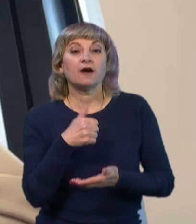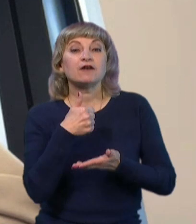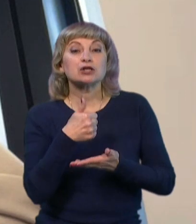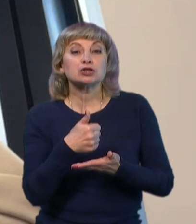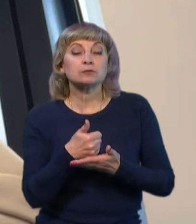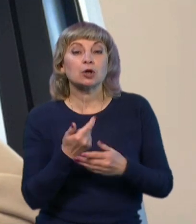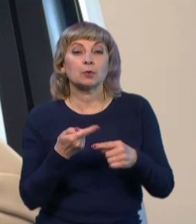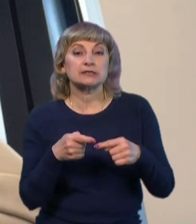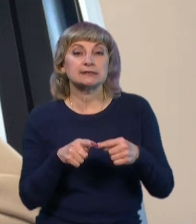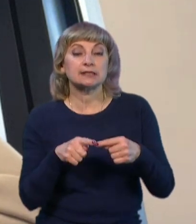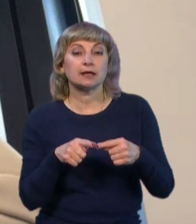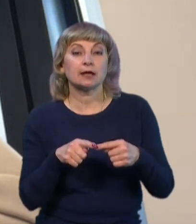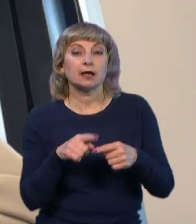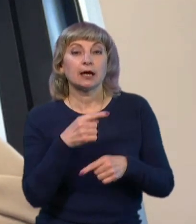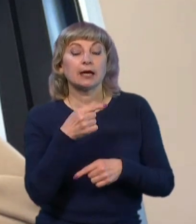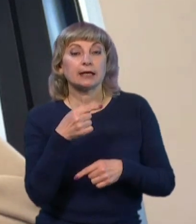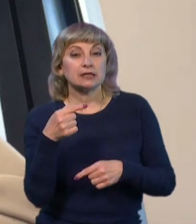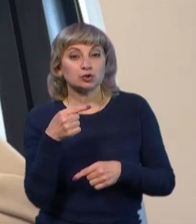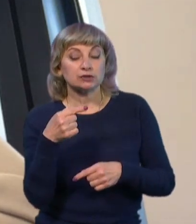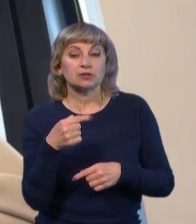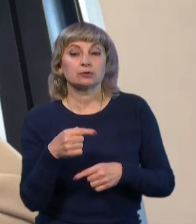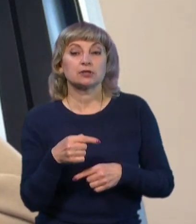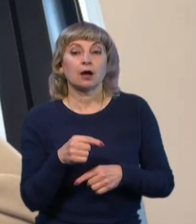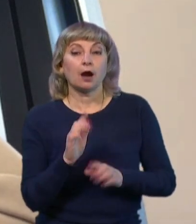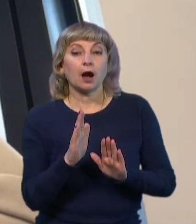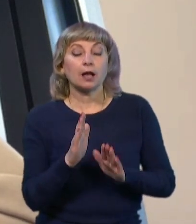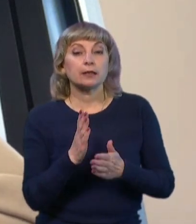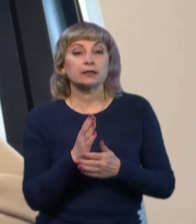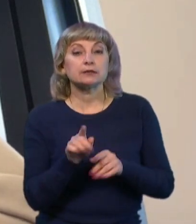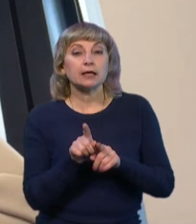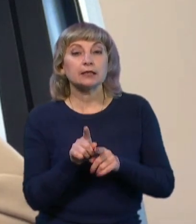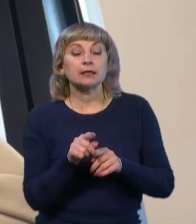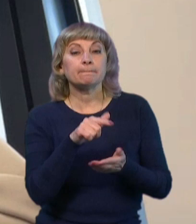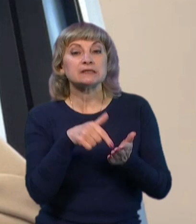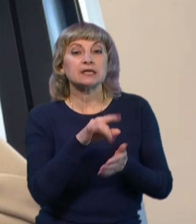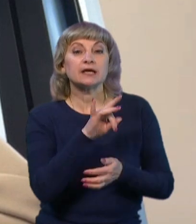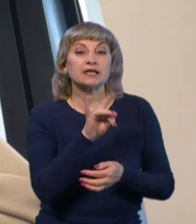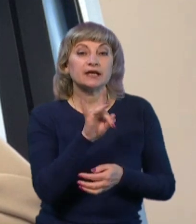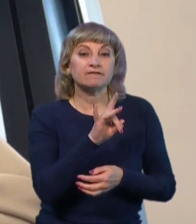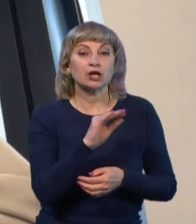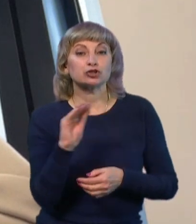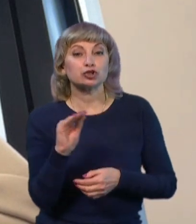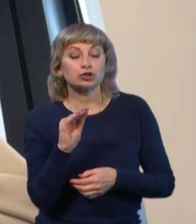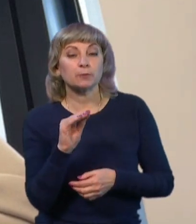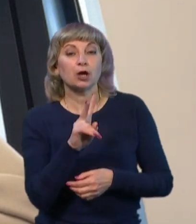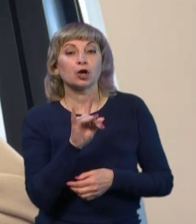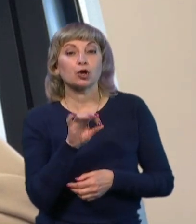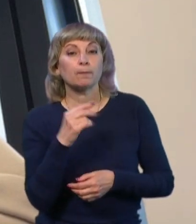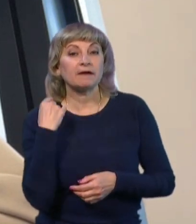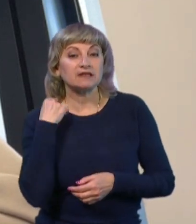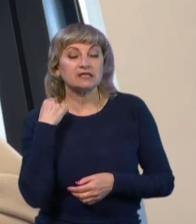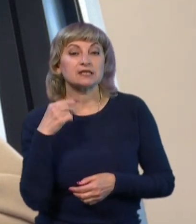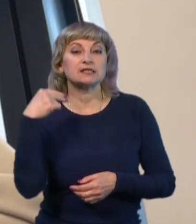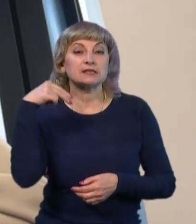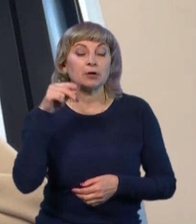основному це з резусом мінус, але і такі міста, як Рівне, Житомир, Кропивницький,